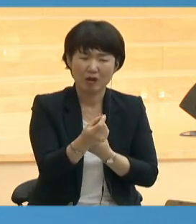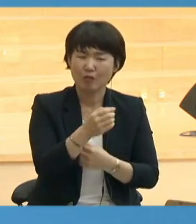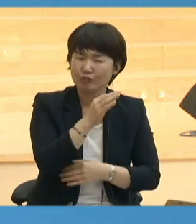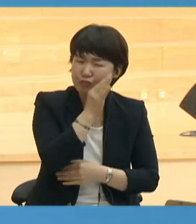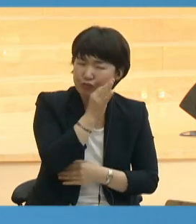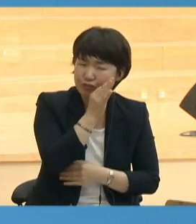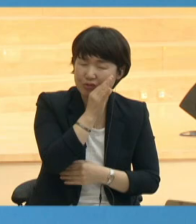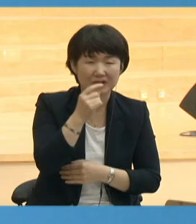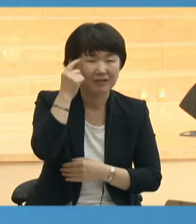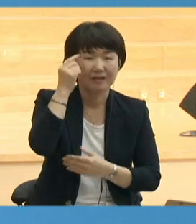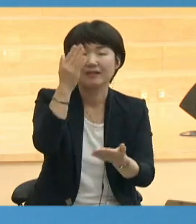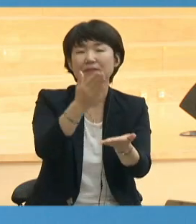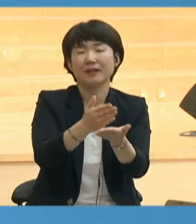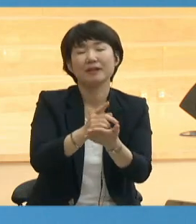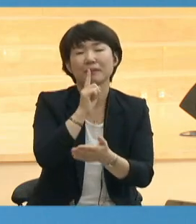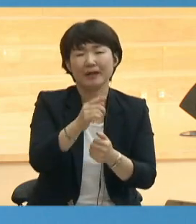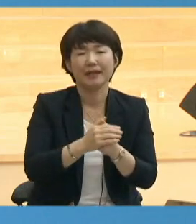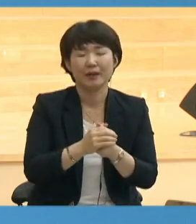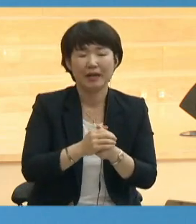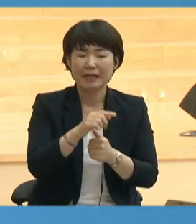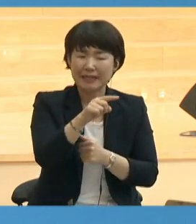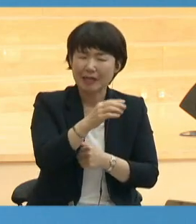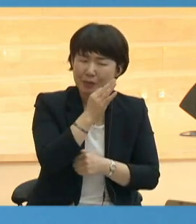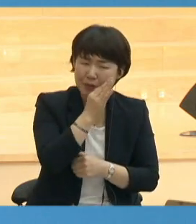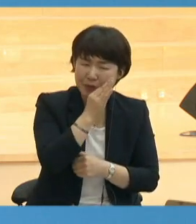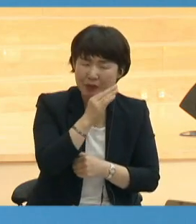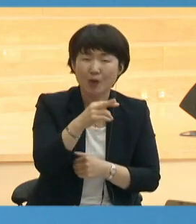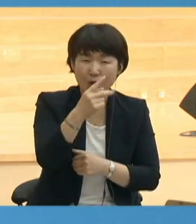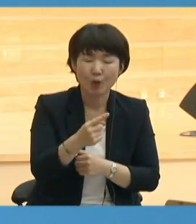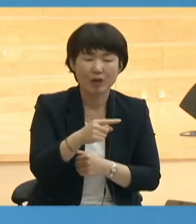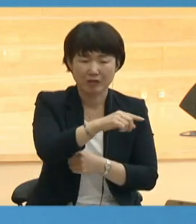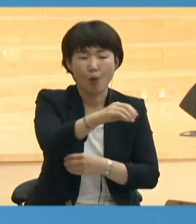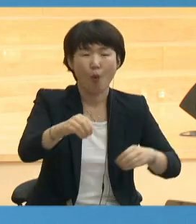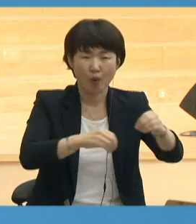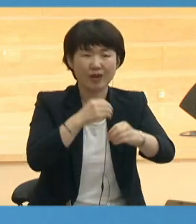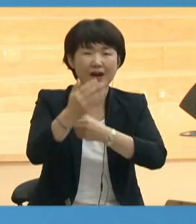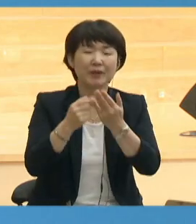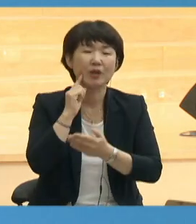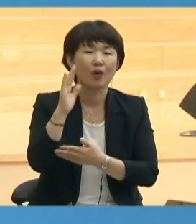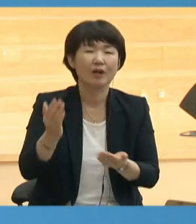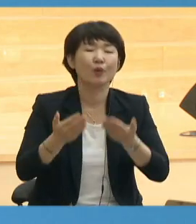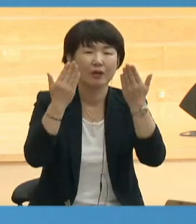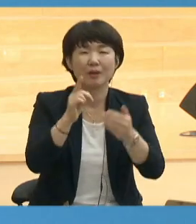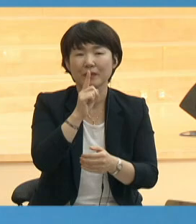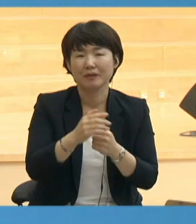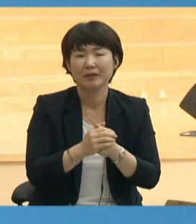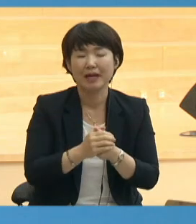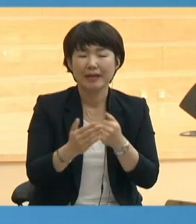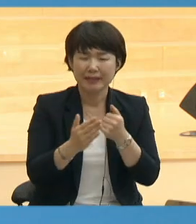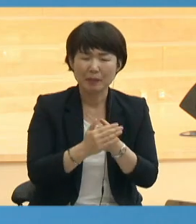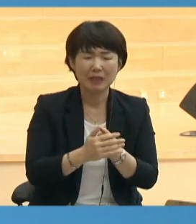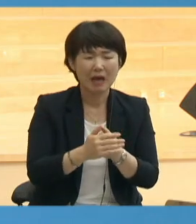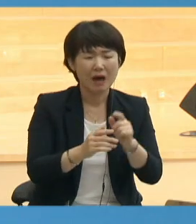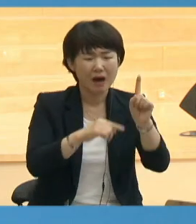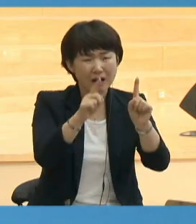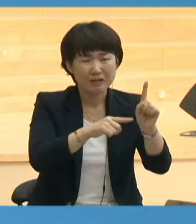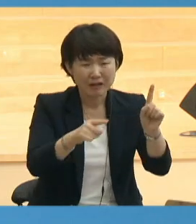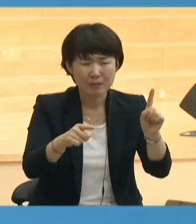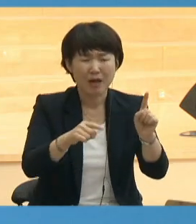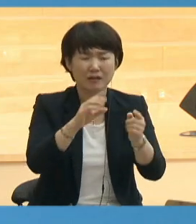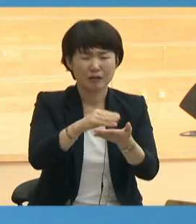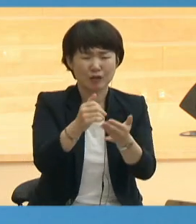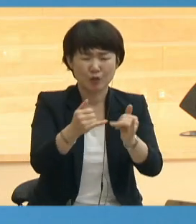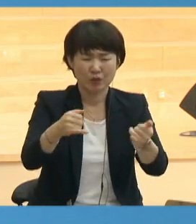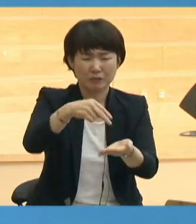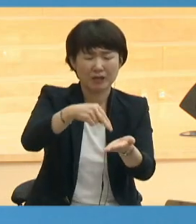말이야 그것으로 이래 하나님께 영과 대신에 한 사람의 그리스도인으로 최대로 살아보려고 나의 고집도